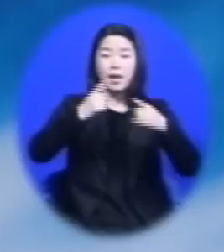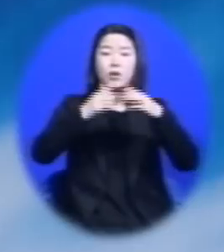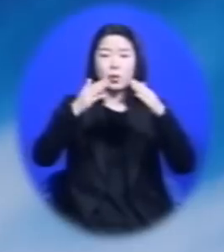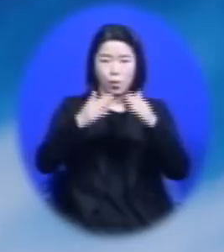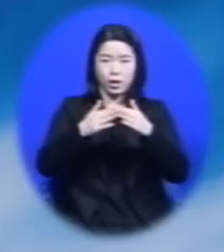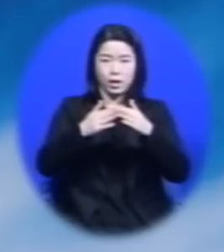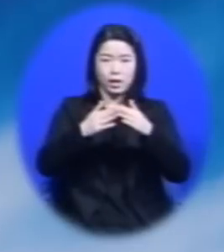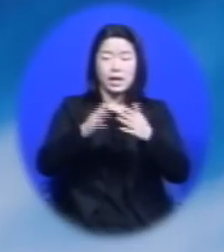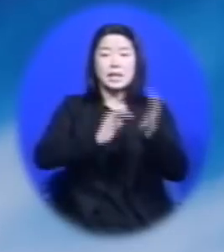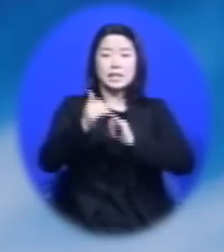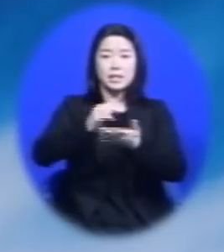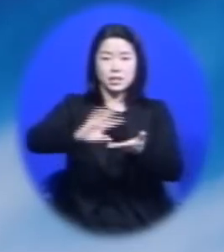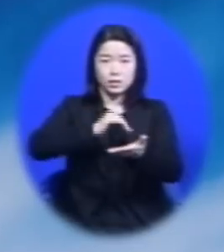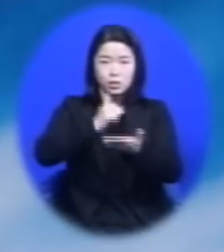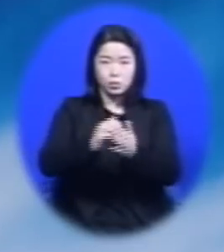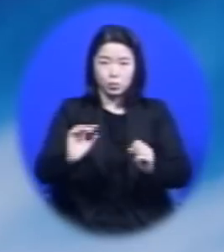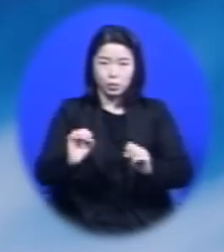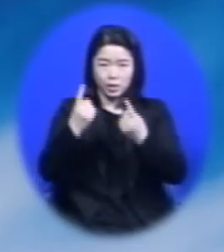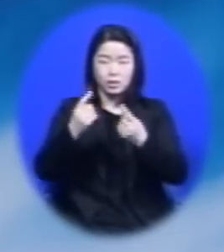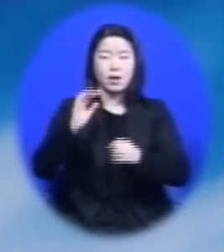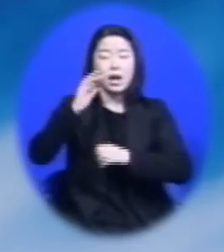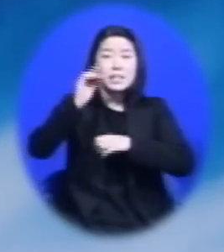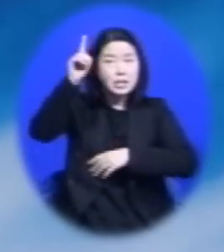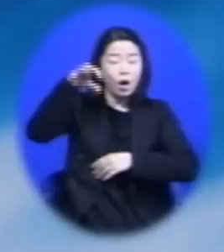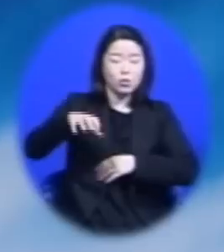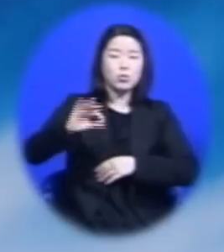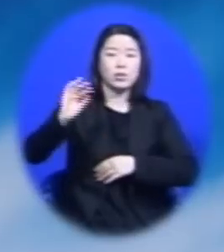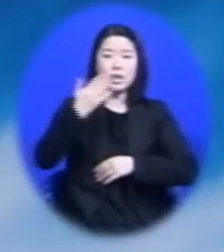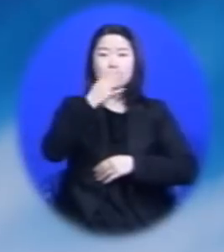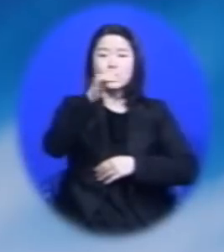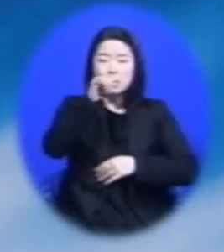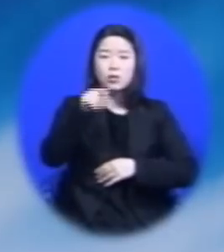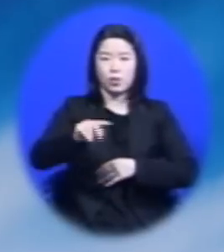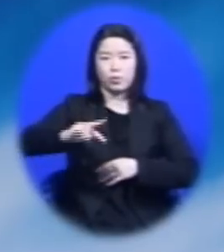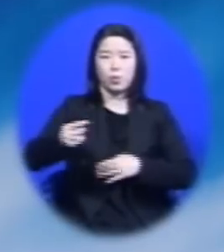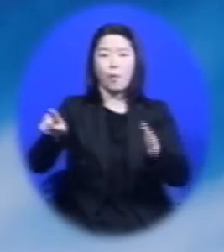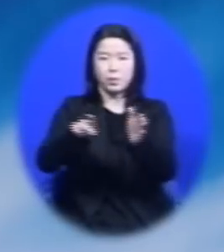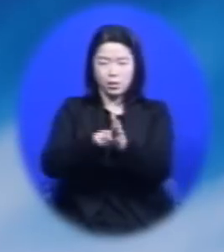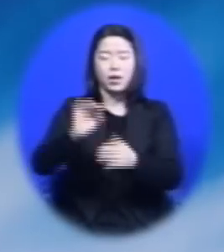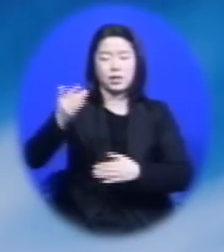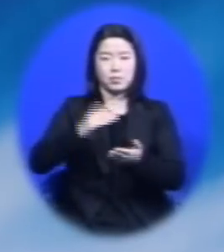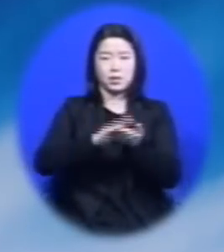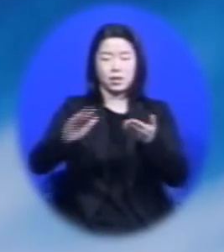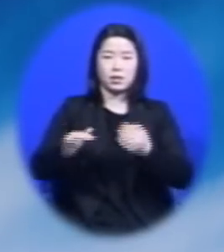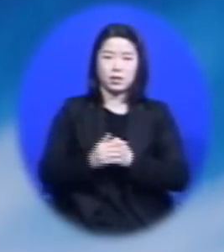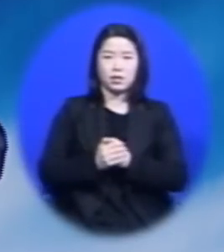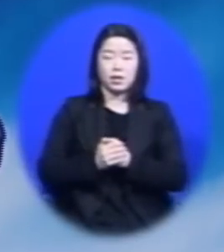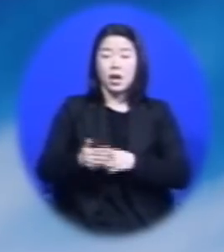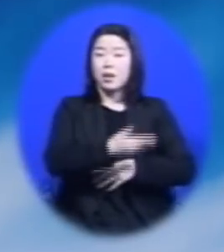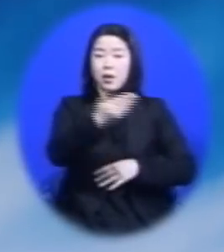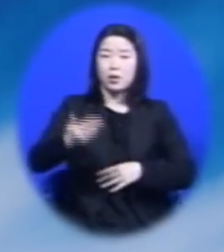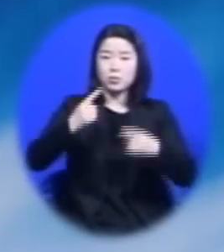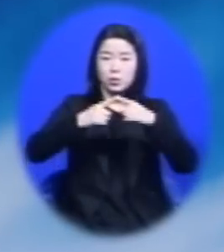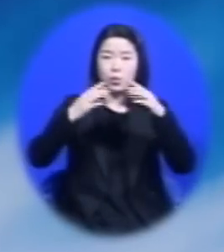교회가 예수 그리스도로 인해서 천국이 될 수 있는 것도 믿어야 되는 것입니다 여러분